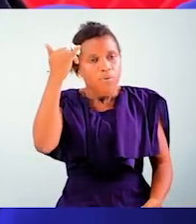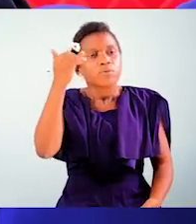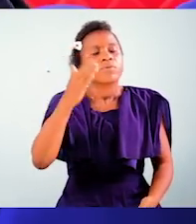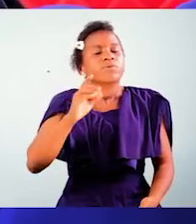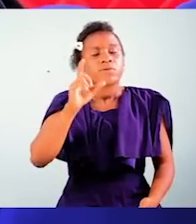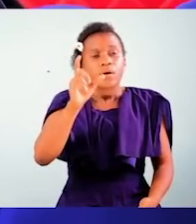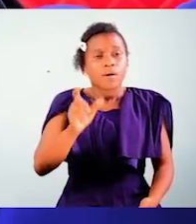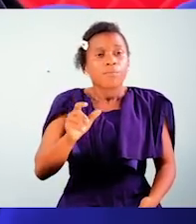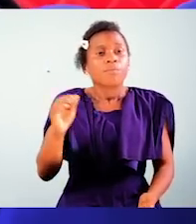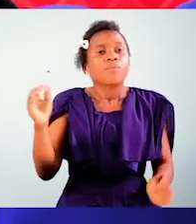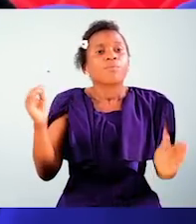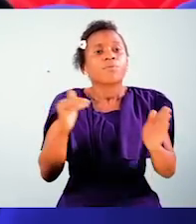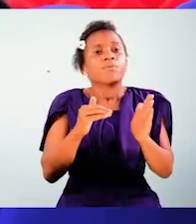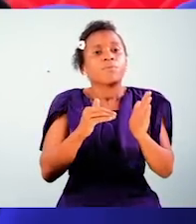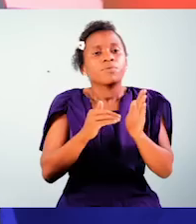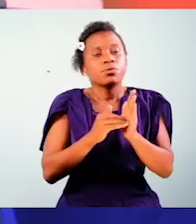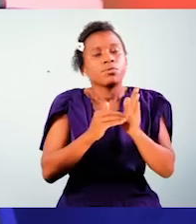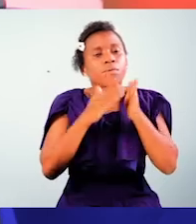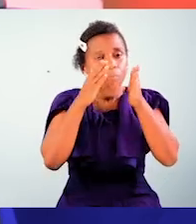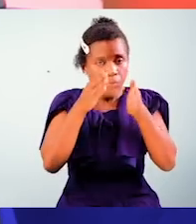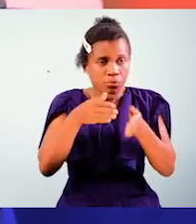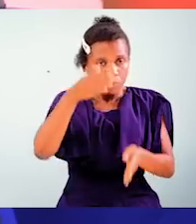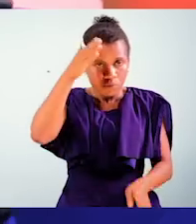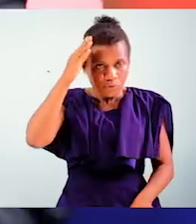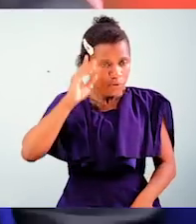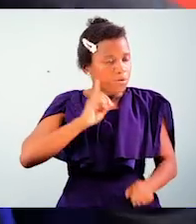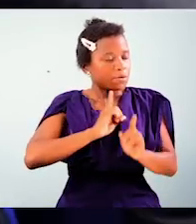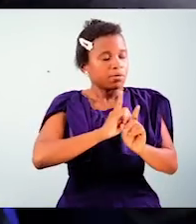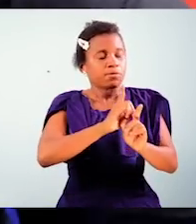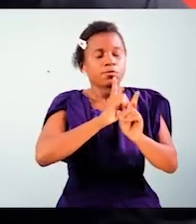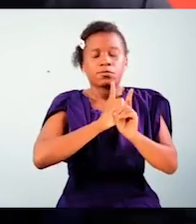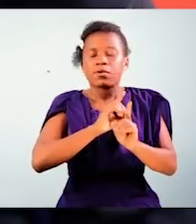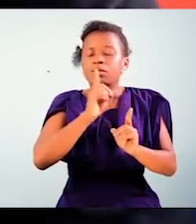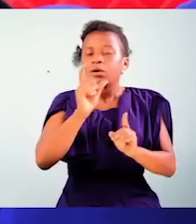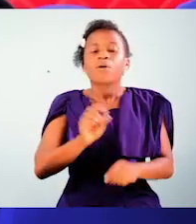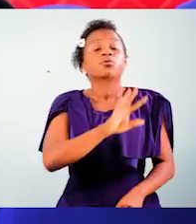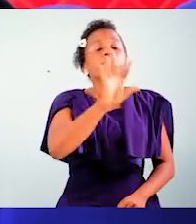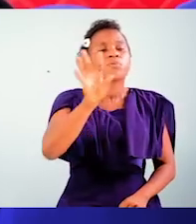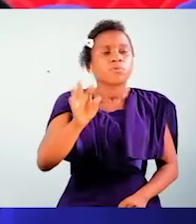ni lazima yafuatwe, isipokuwa rais akitoa maoni yake ni maelekezo.